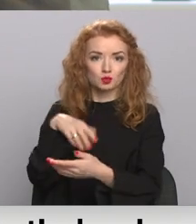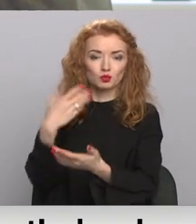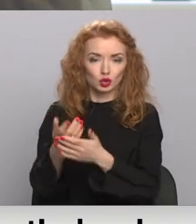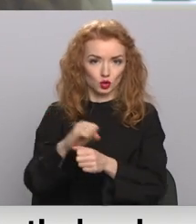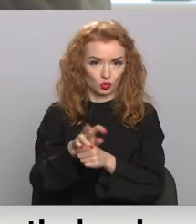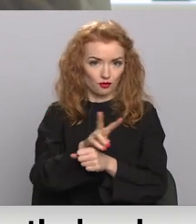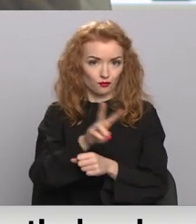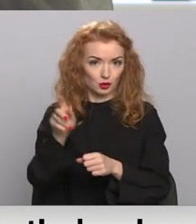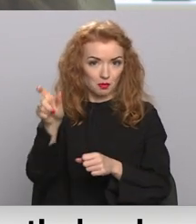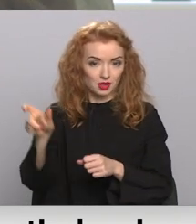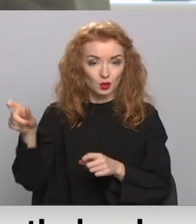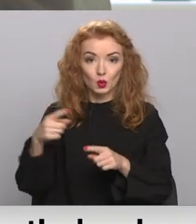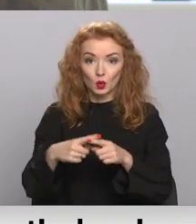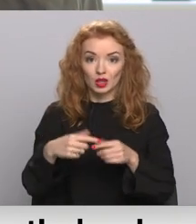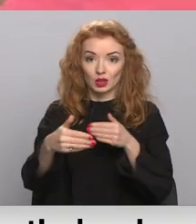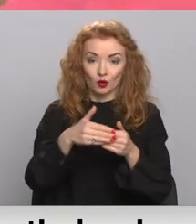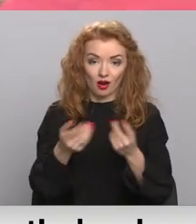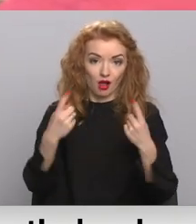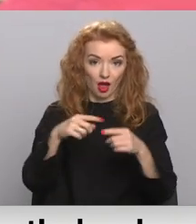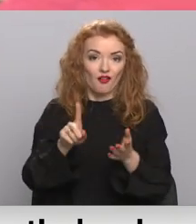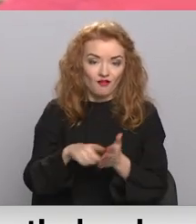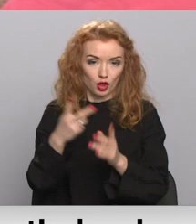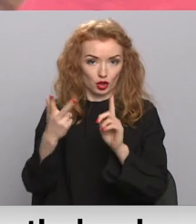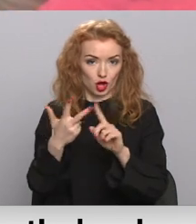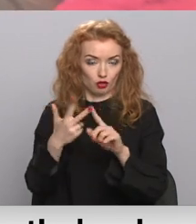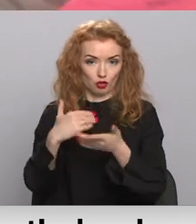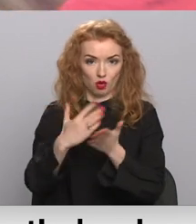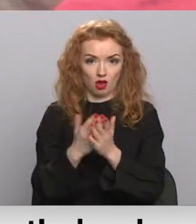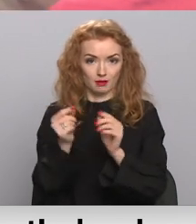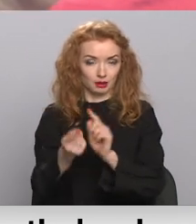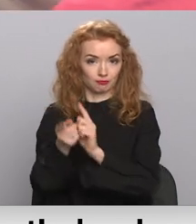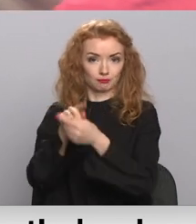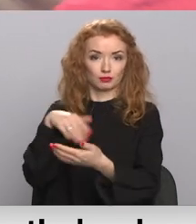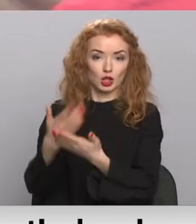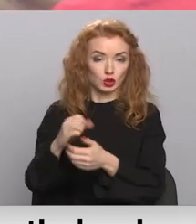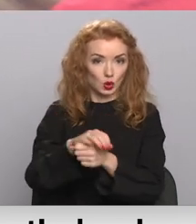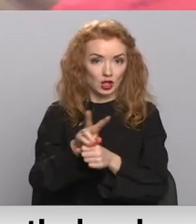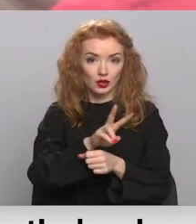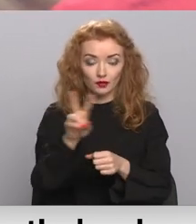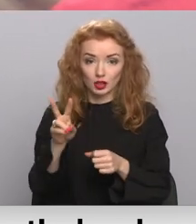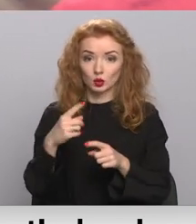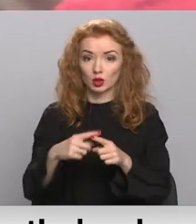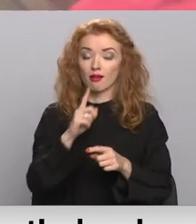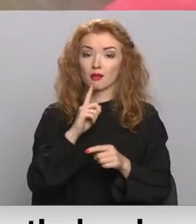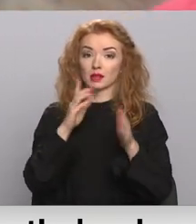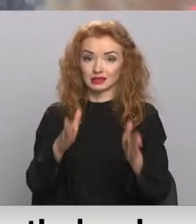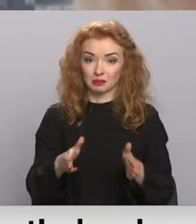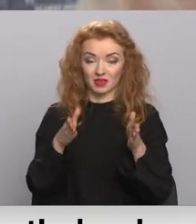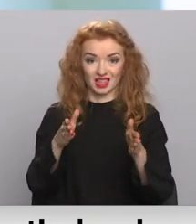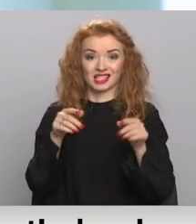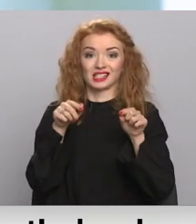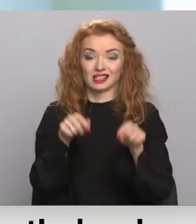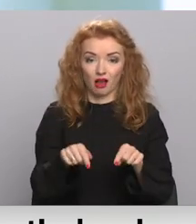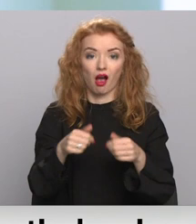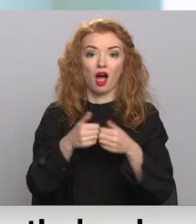pacientu vajadzībām, un drīzumā var nākties to darīt ar vismaz vēl vienu nodaļu. Liepājas slimnīcas tā kapacitāte atvērt